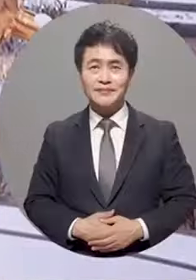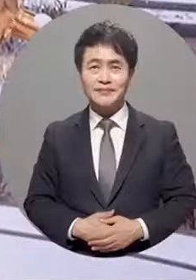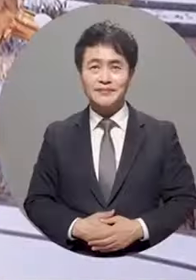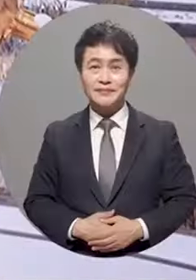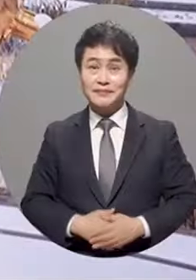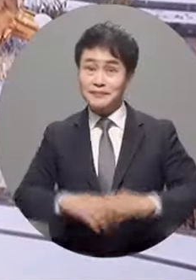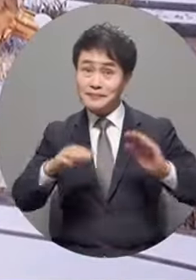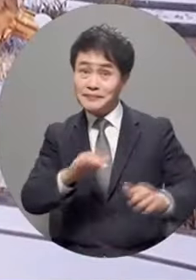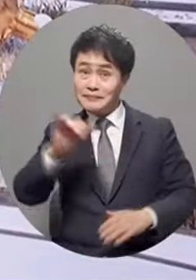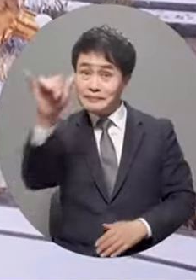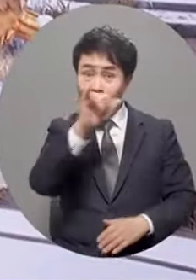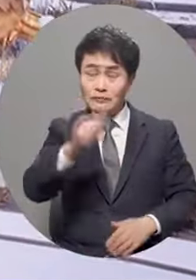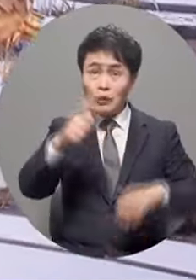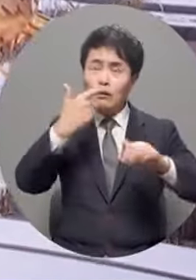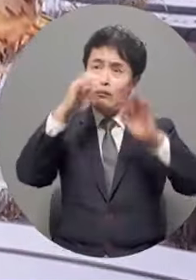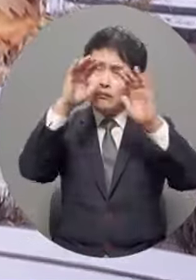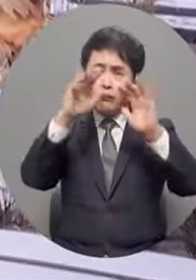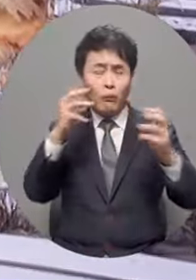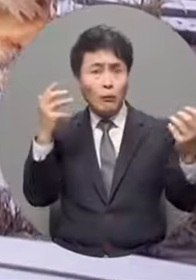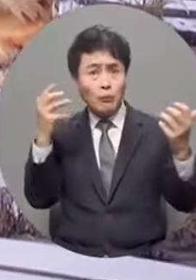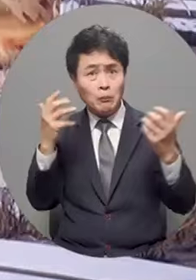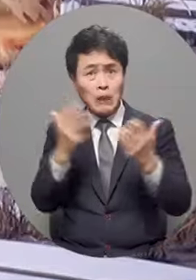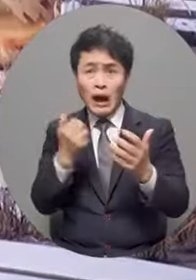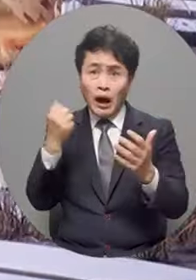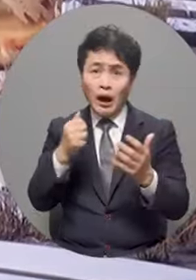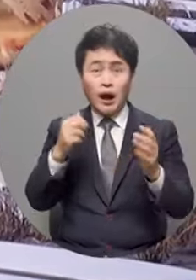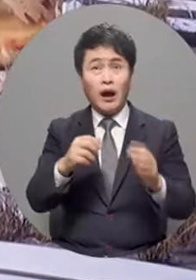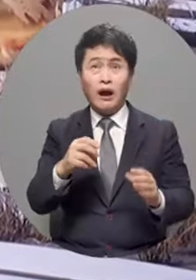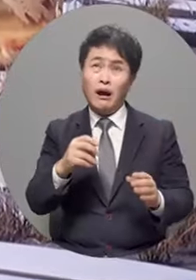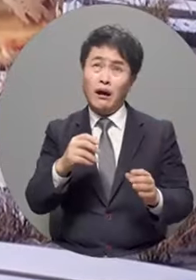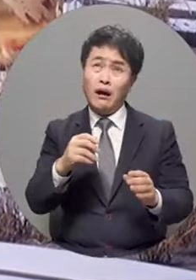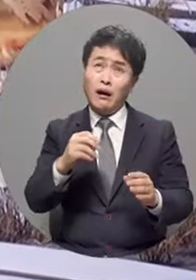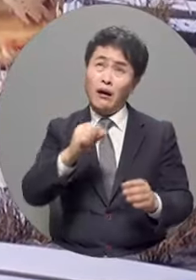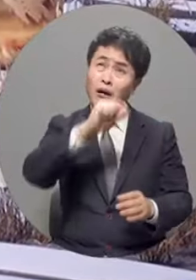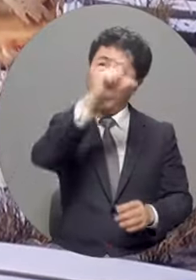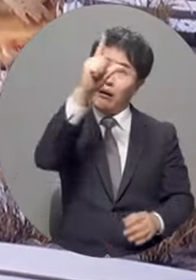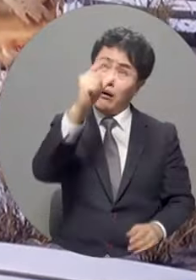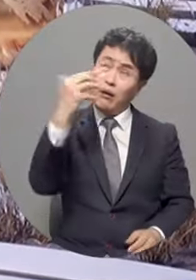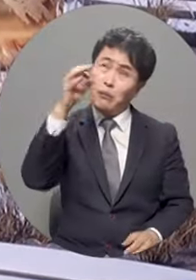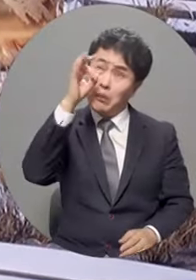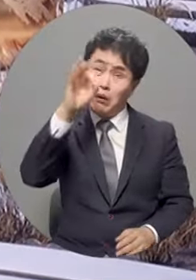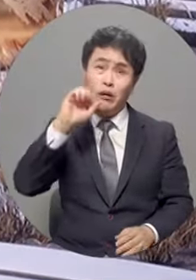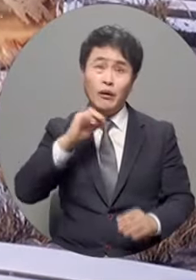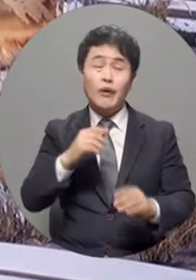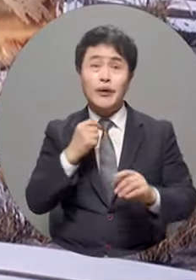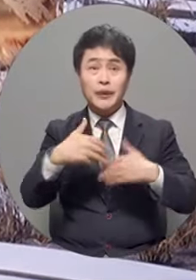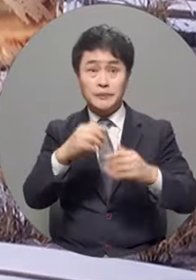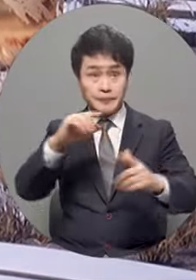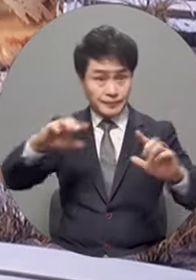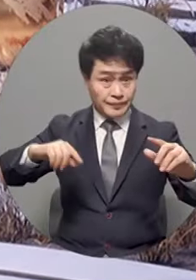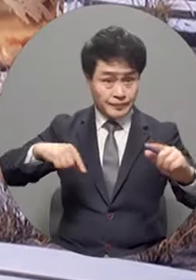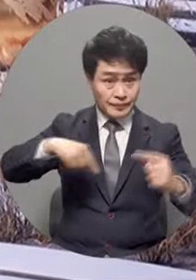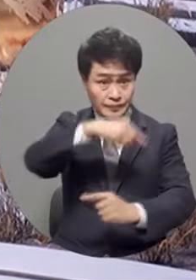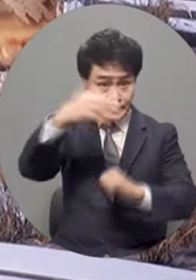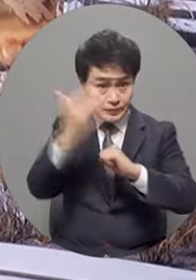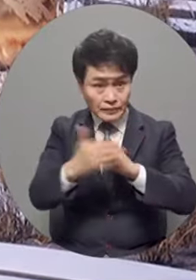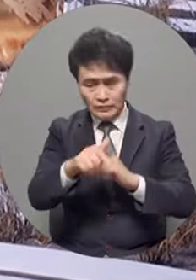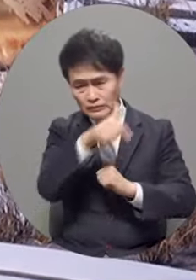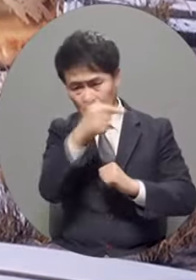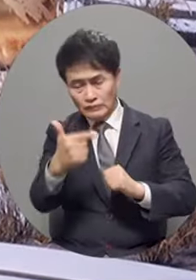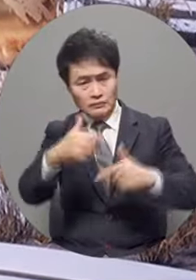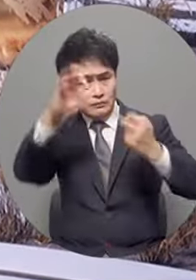지금 전국에 비 눈구름이 가득해서 아쉽게도 정월 대보름달을 보긴 어렵습니다. 레이더 영상부터 살펴보시면 늦은 오후부터